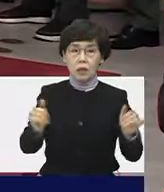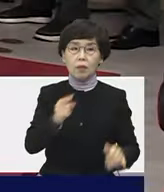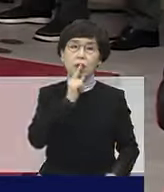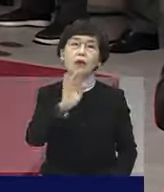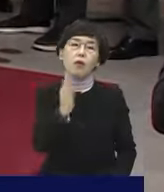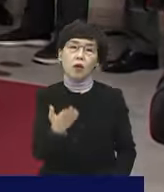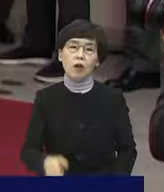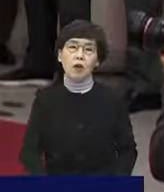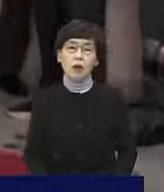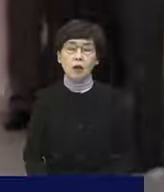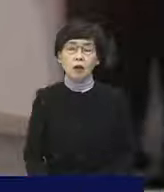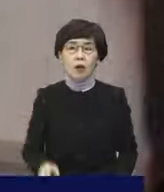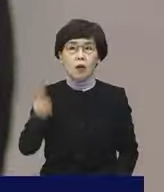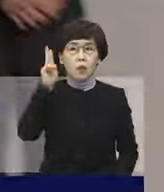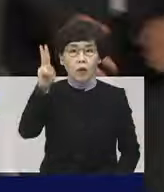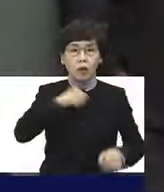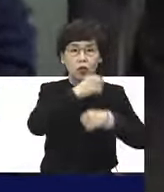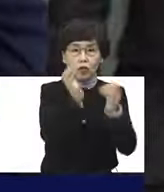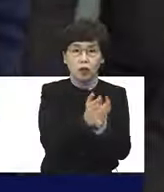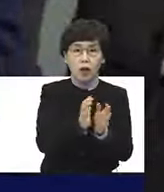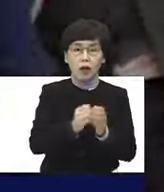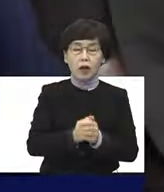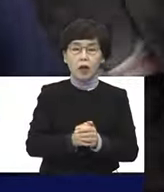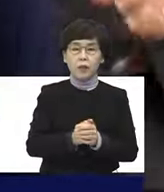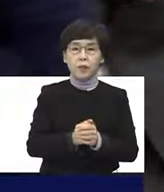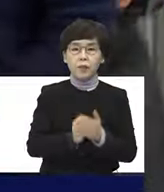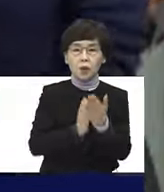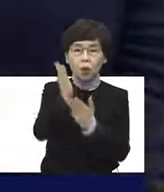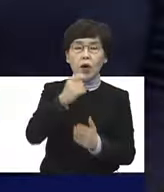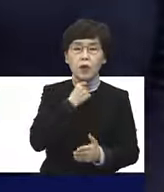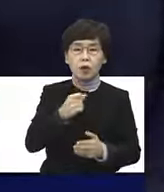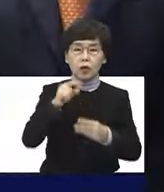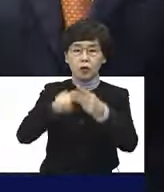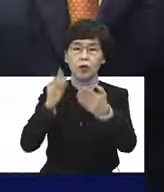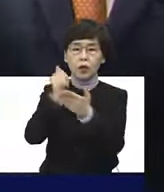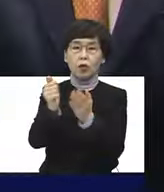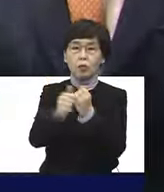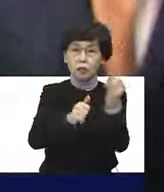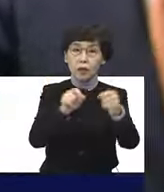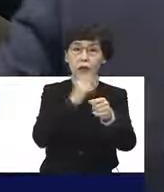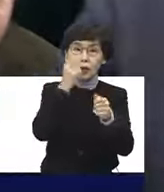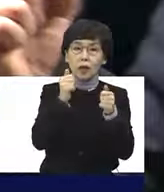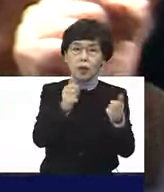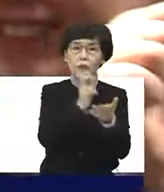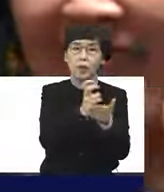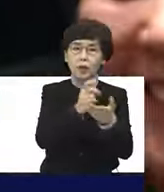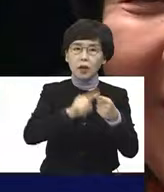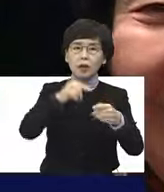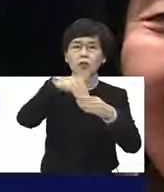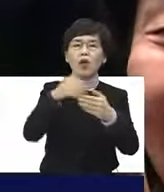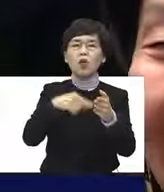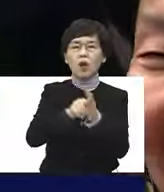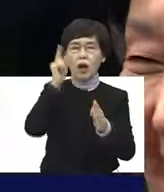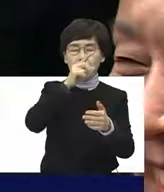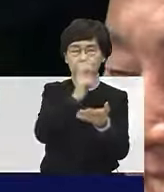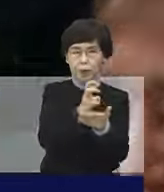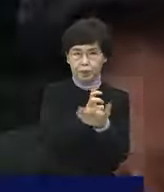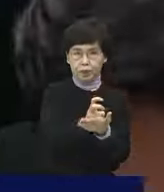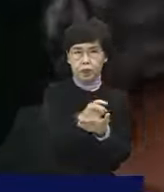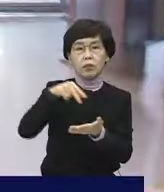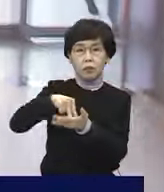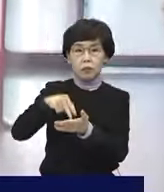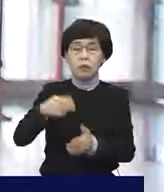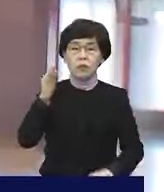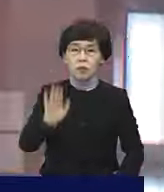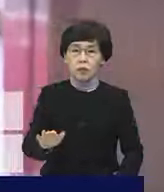옳겠습니다. 당장 모레 민주당이 처리를 예고한 김건희 여사 특검법에 대해선 총선을 위한 악법이란 입장을 갖고